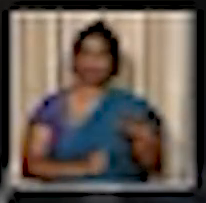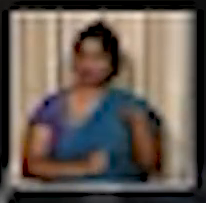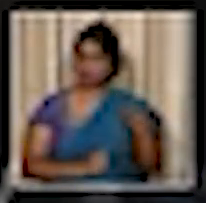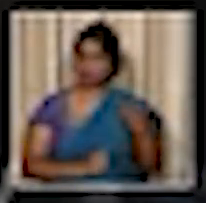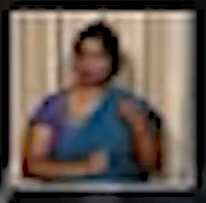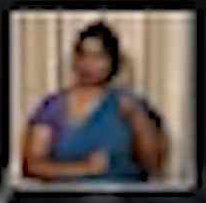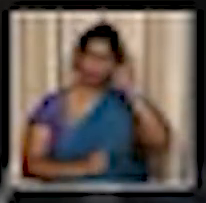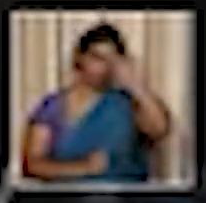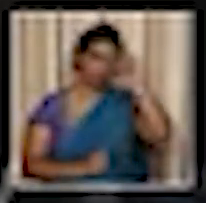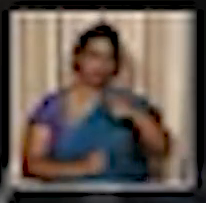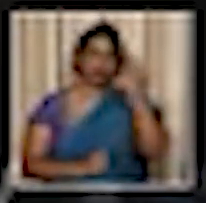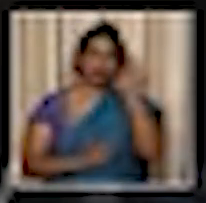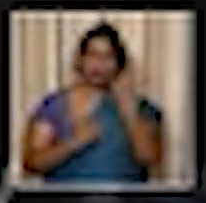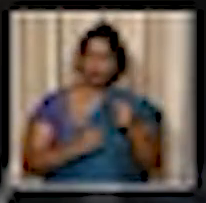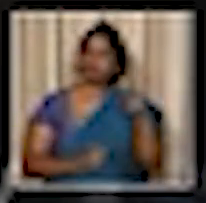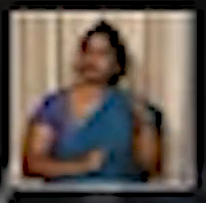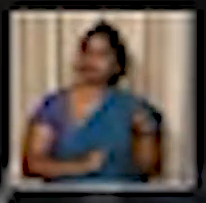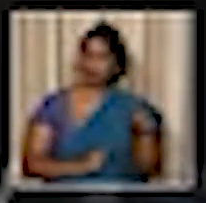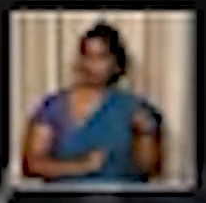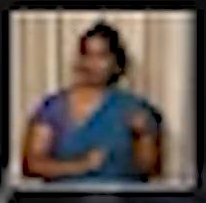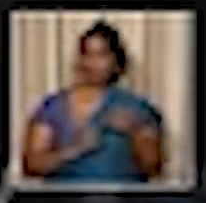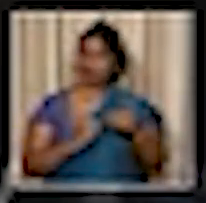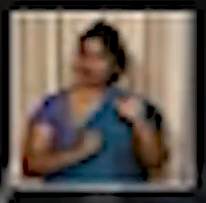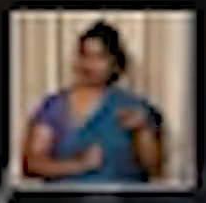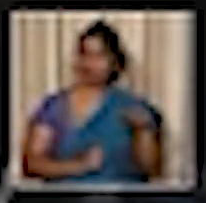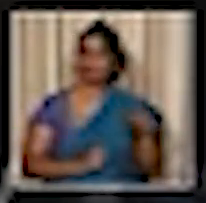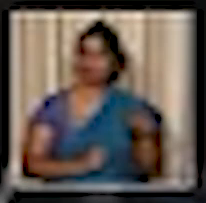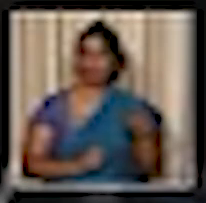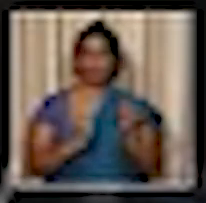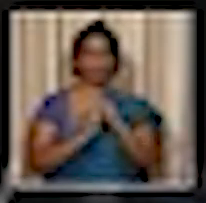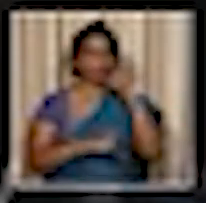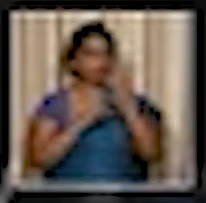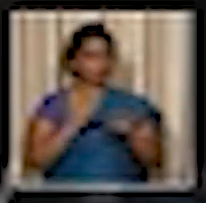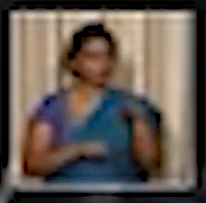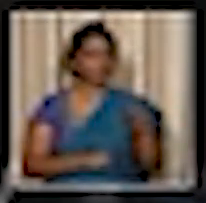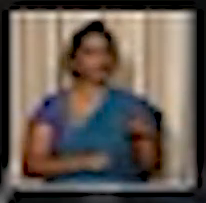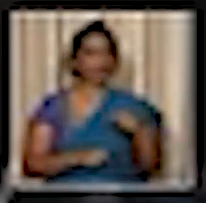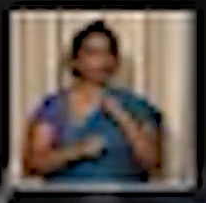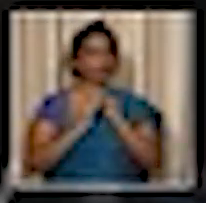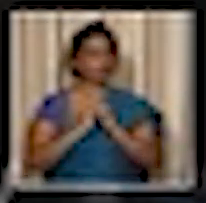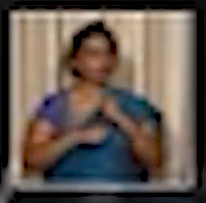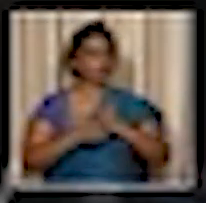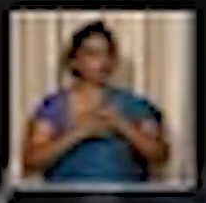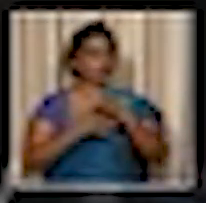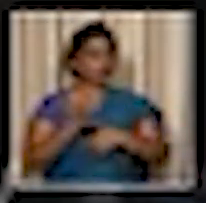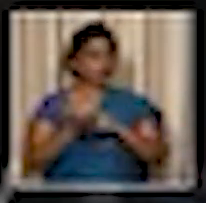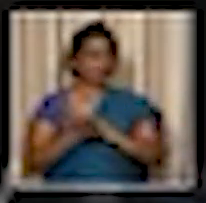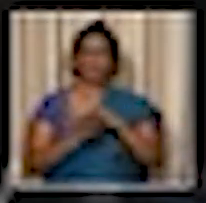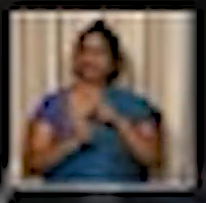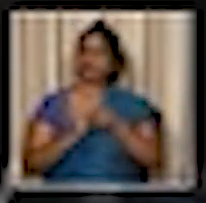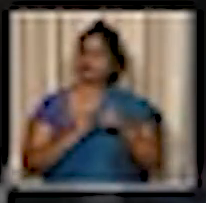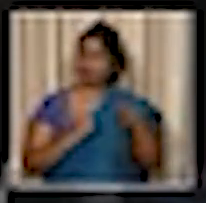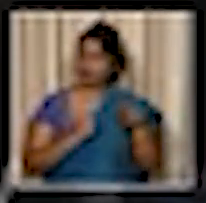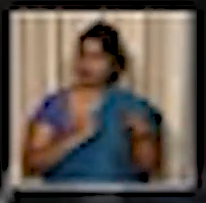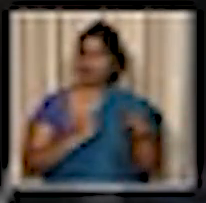මහේස්ත්‍රාත්තුමා සොයාගෙන තිබුණේ එහි පවතින සේවකයන් විසින් රාජකාරී වාර්තා කිරීම සඳහා පවත්වාගෙන